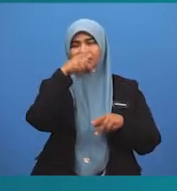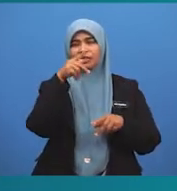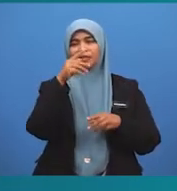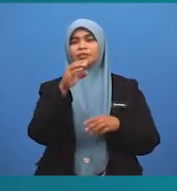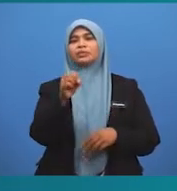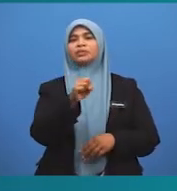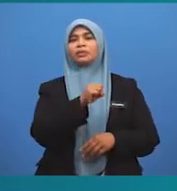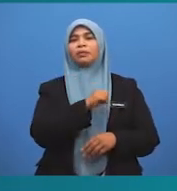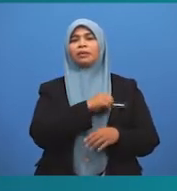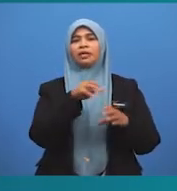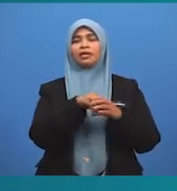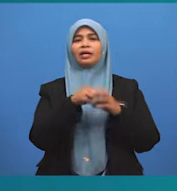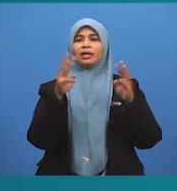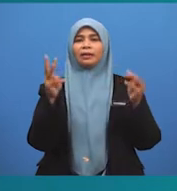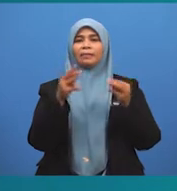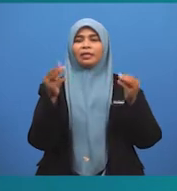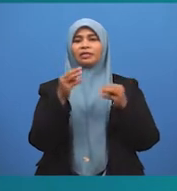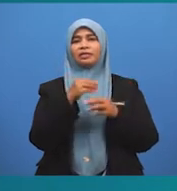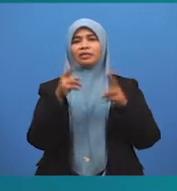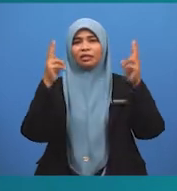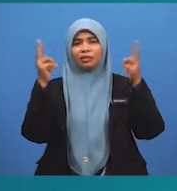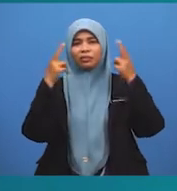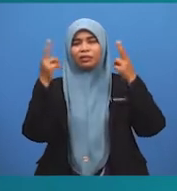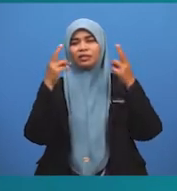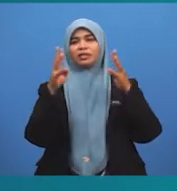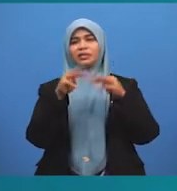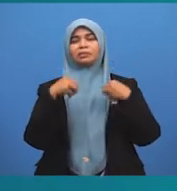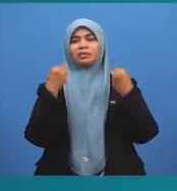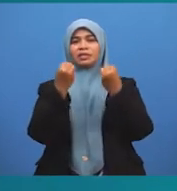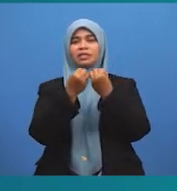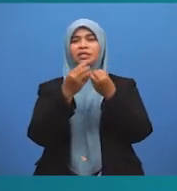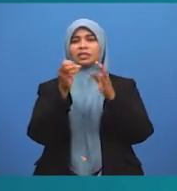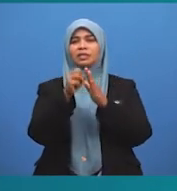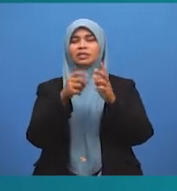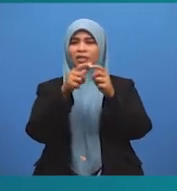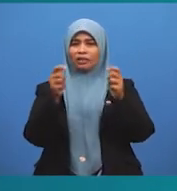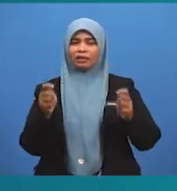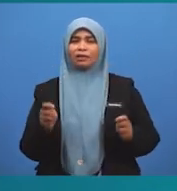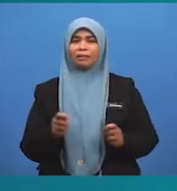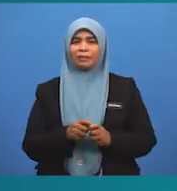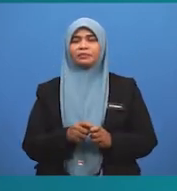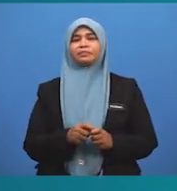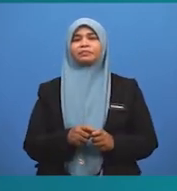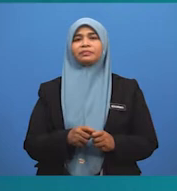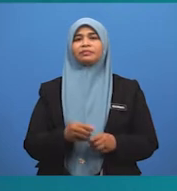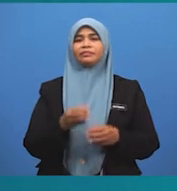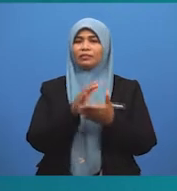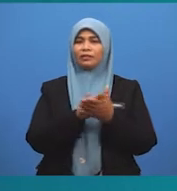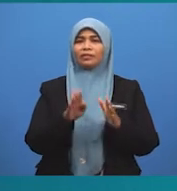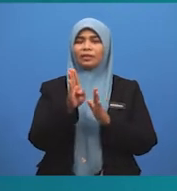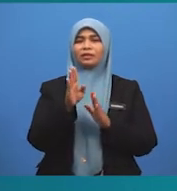sopan dalam majlis dan upacara masyarakat setempat. Murid-murid mesti boleh. Selamat